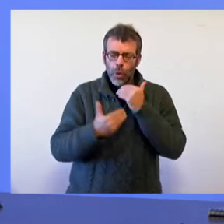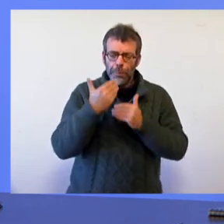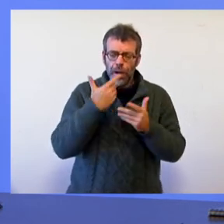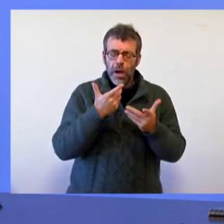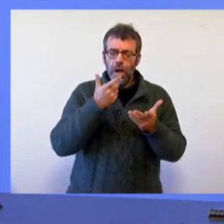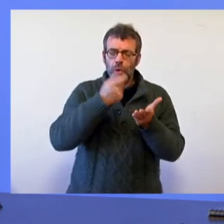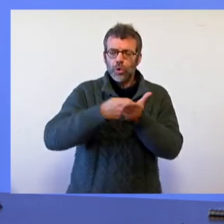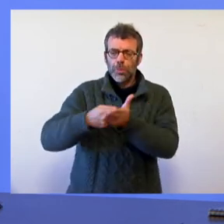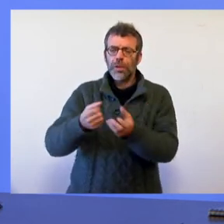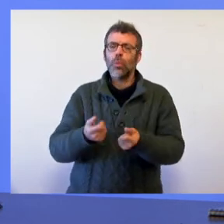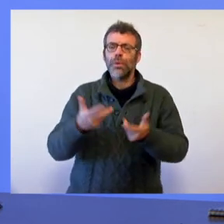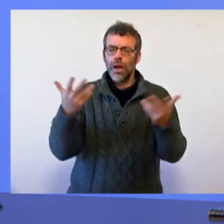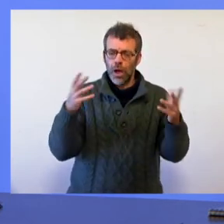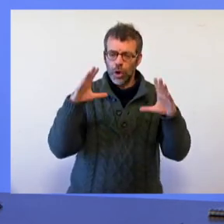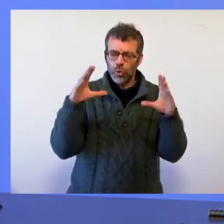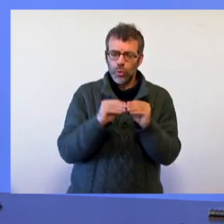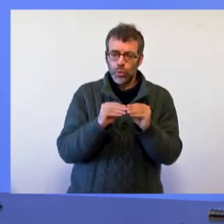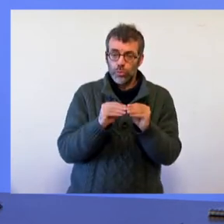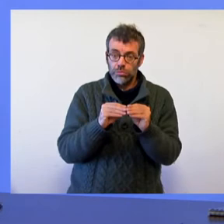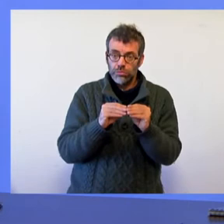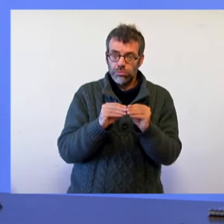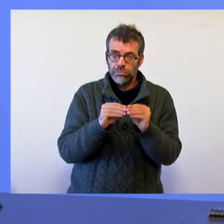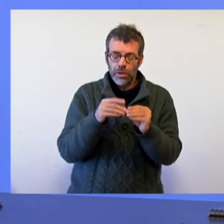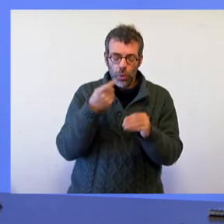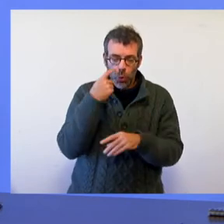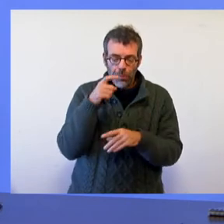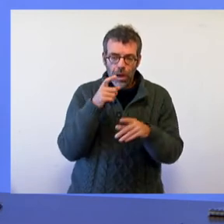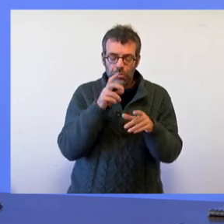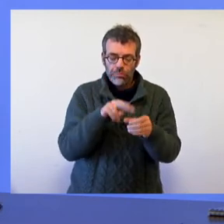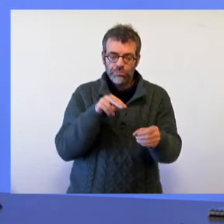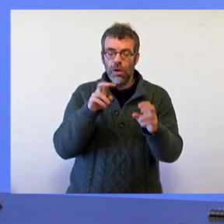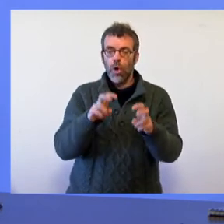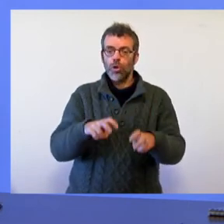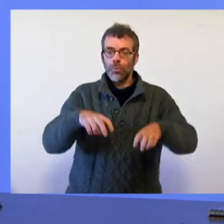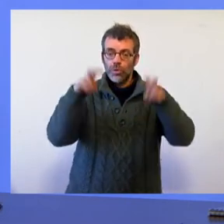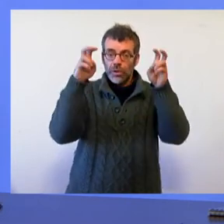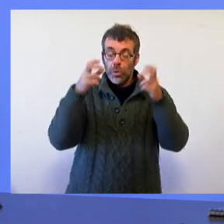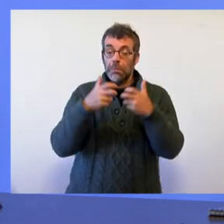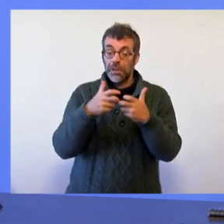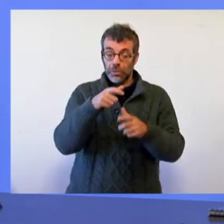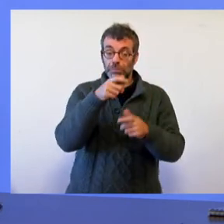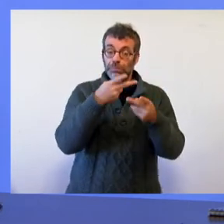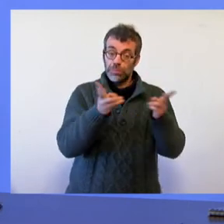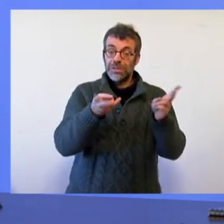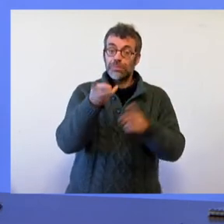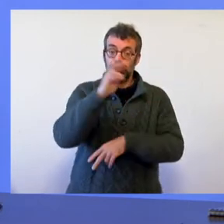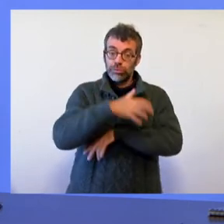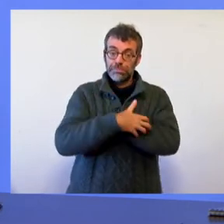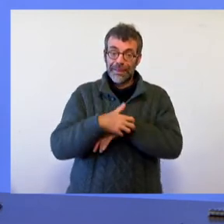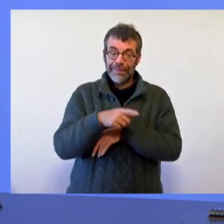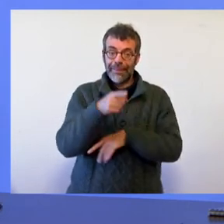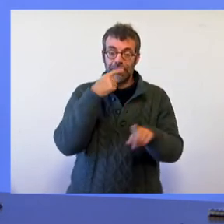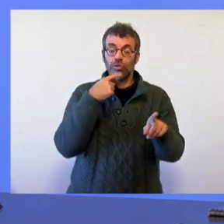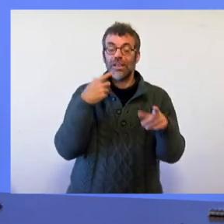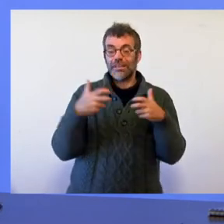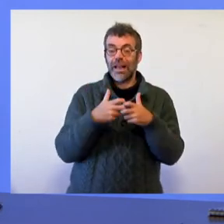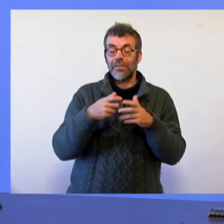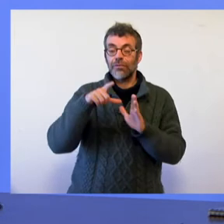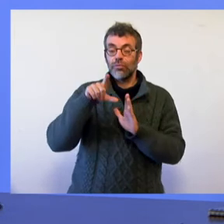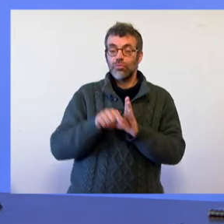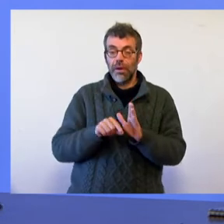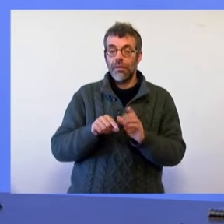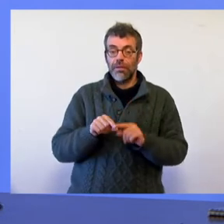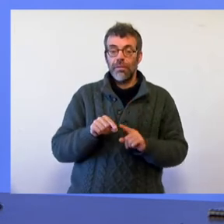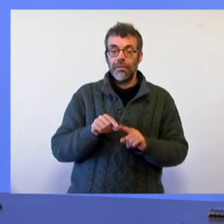constater que le nombre de repas consommés était en augmentation, particulièrement pour les publics les plus précaires, pour ceux qui payent les tarifs les plus bas. Donc les tarifs à